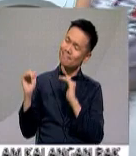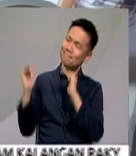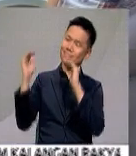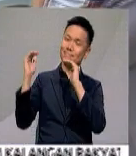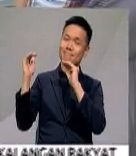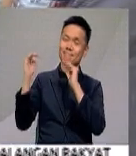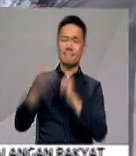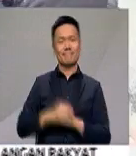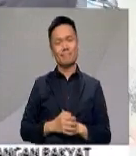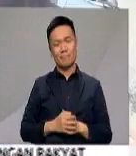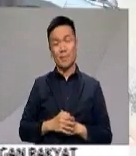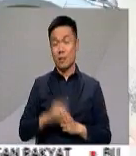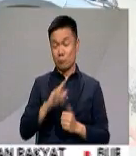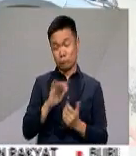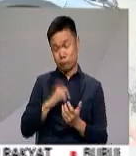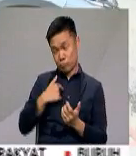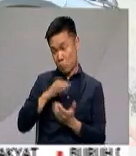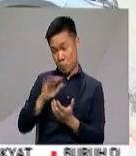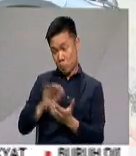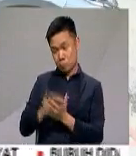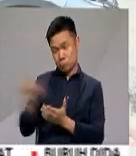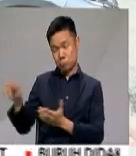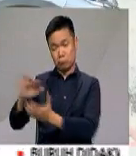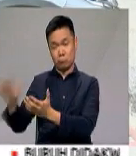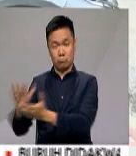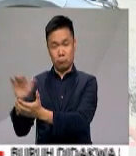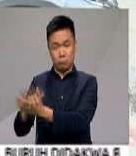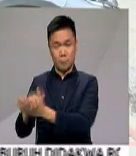Bila dah kahwin, dah berumah tangga, kami